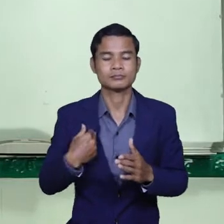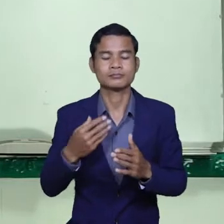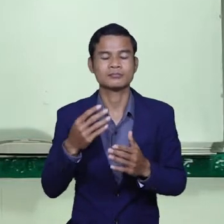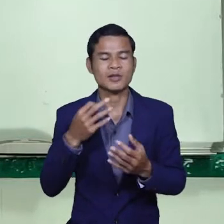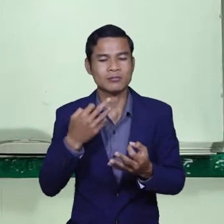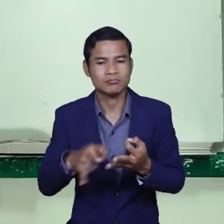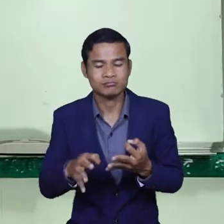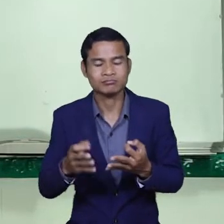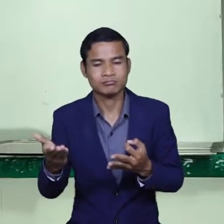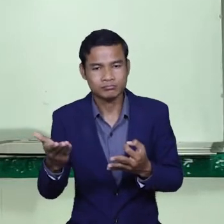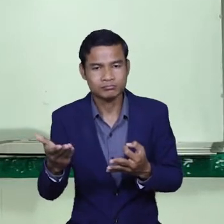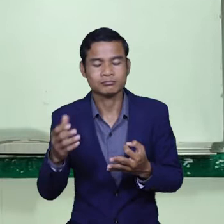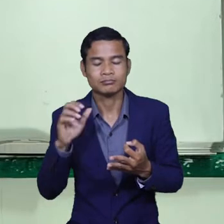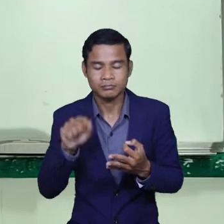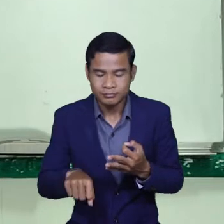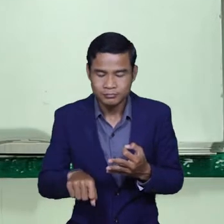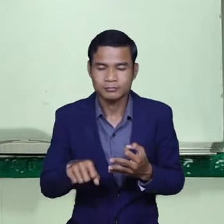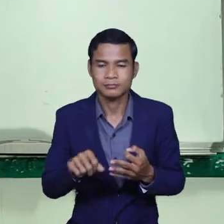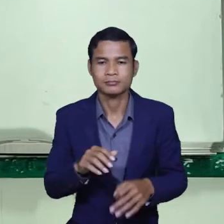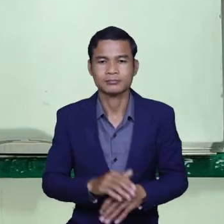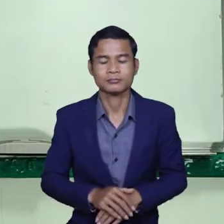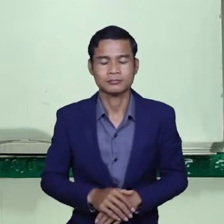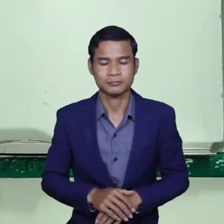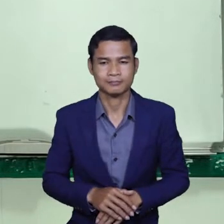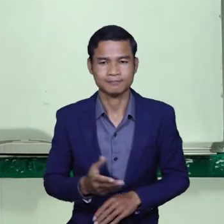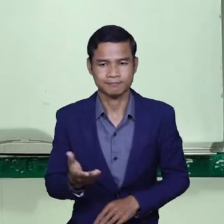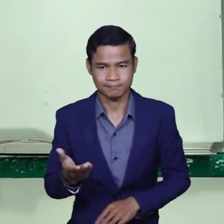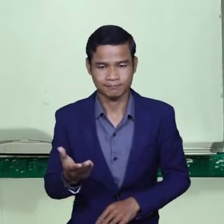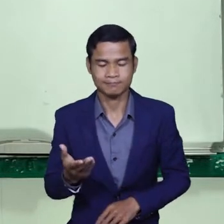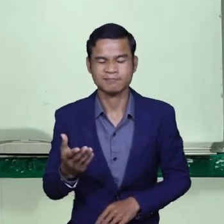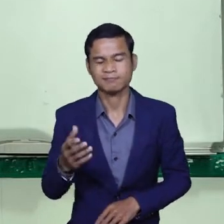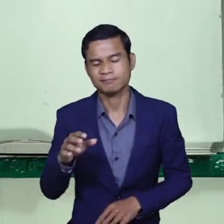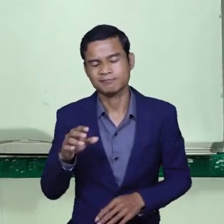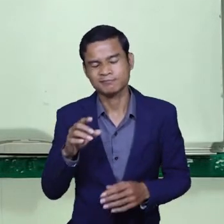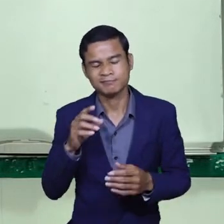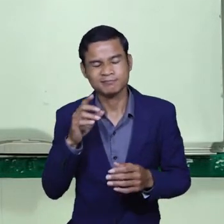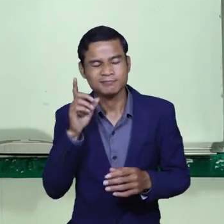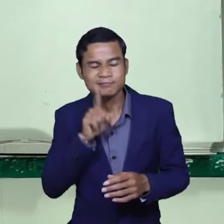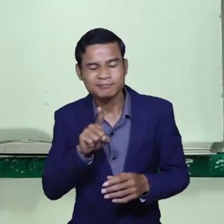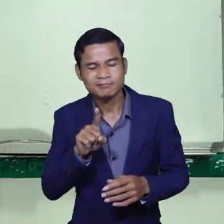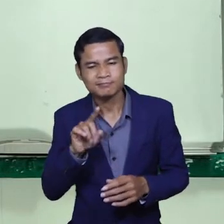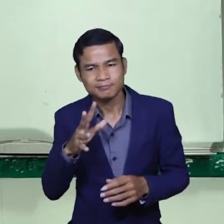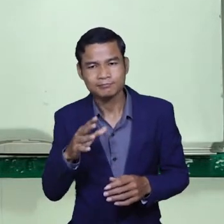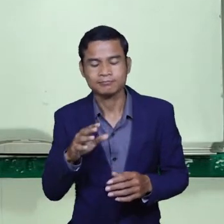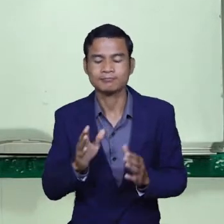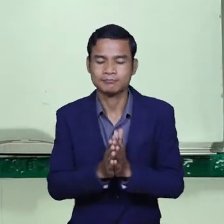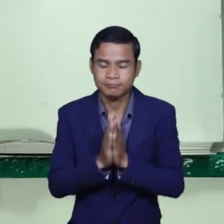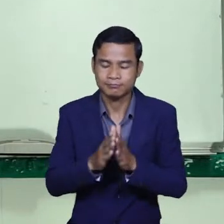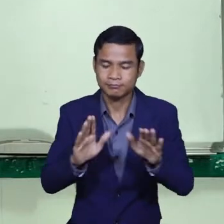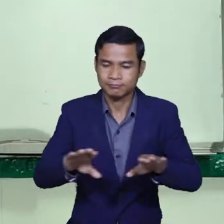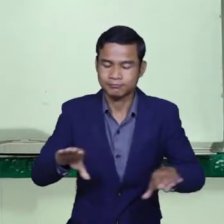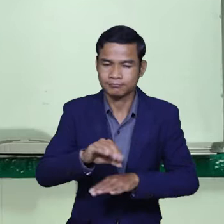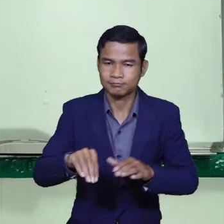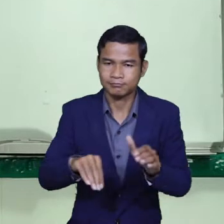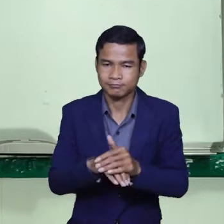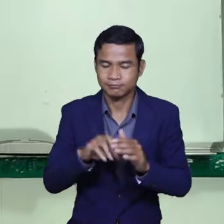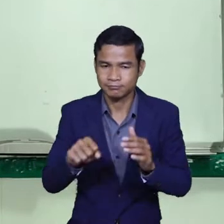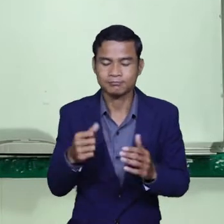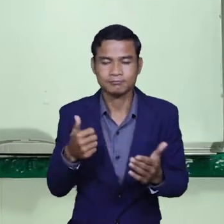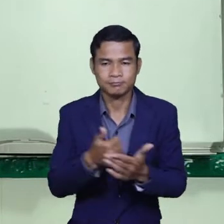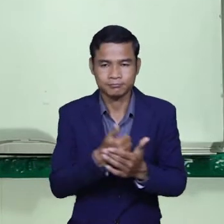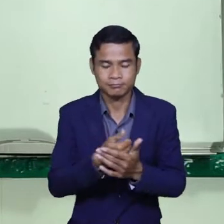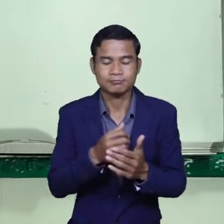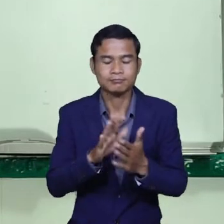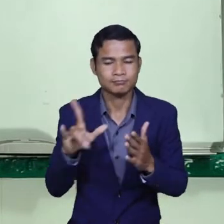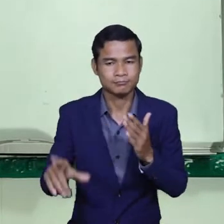ខាតណាកូនណាចាឬក៏កូនចាមិនទាន់បានត្រឹមត្រូវណាកូនណាអញ្ចឹងសូមកូនកូនទាំងអស់គ្នាចាខិតខំចា